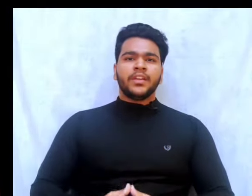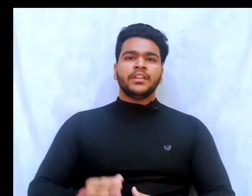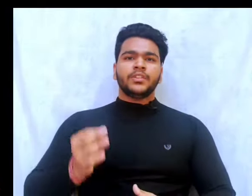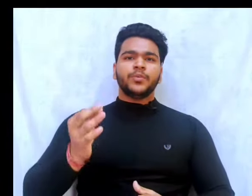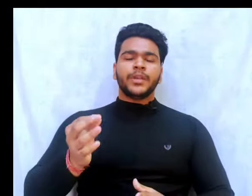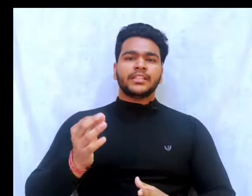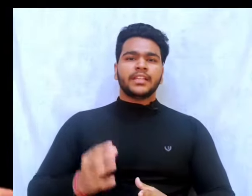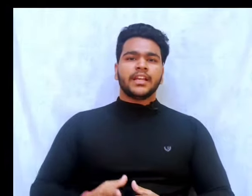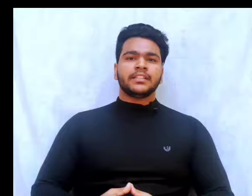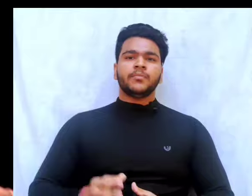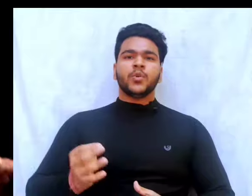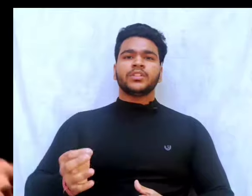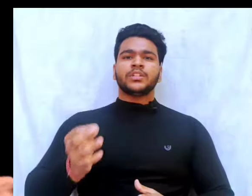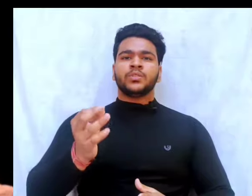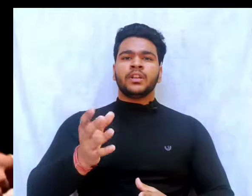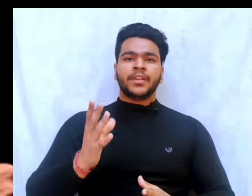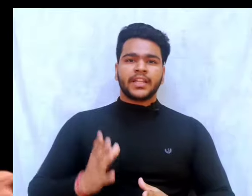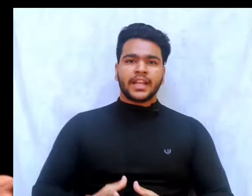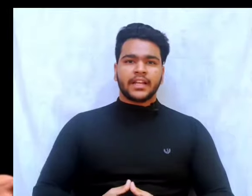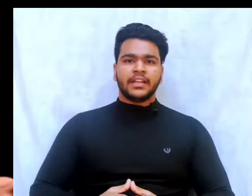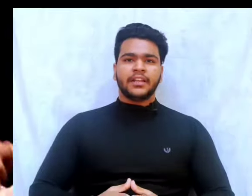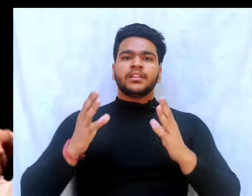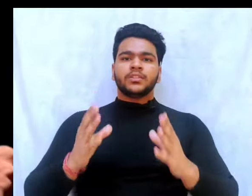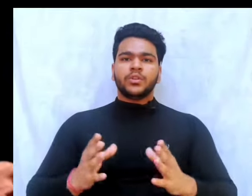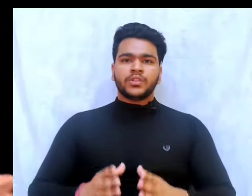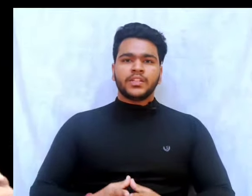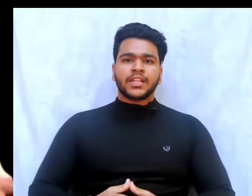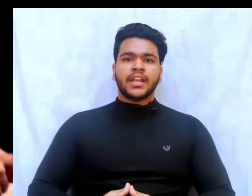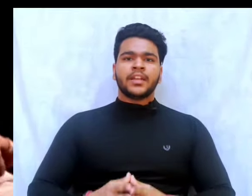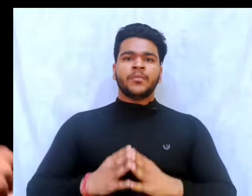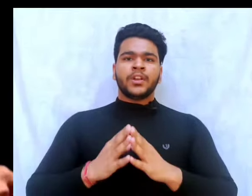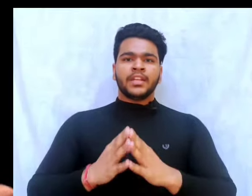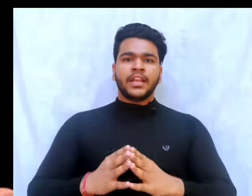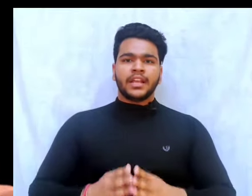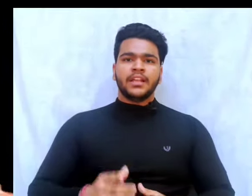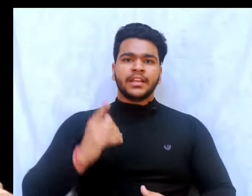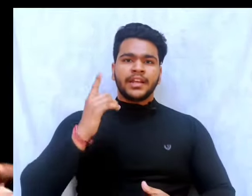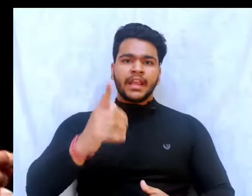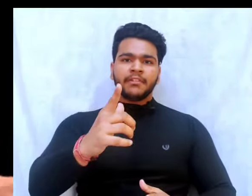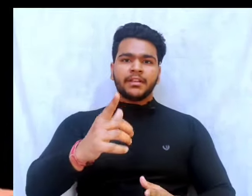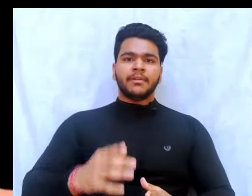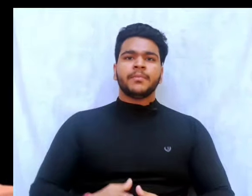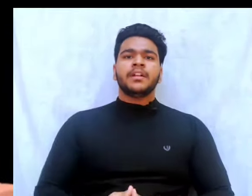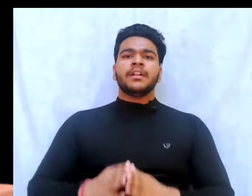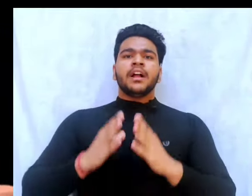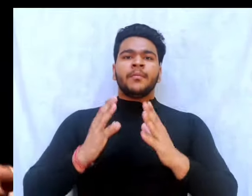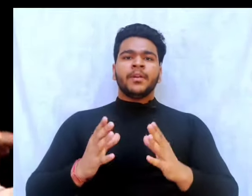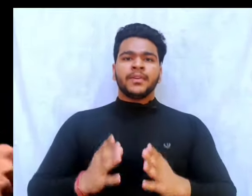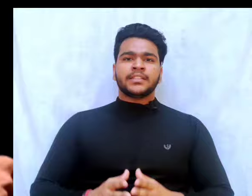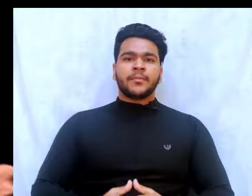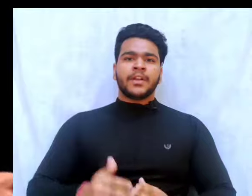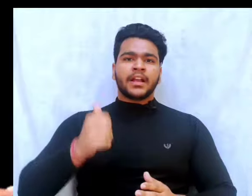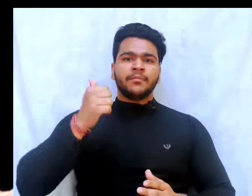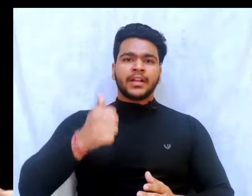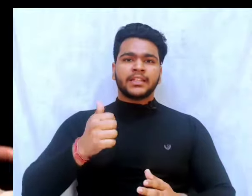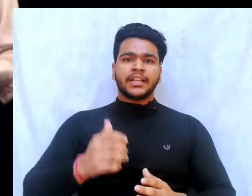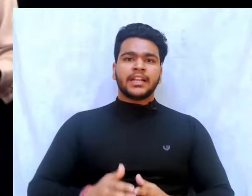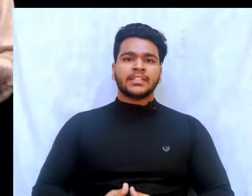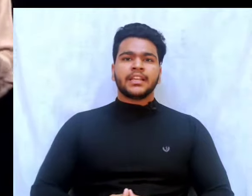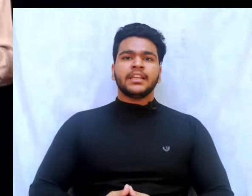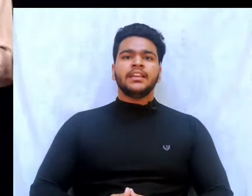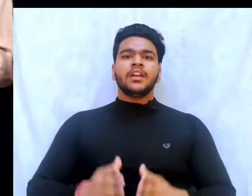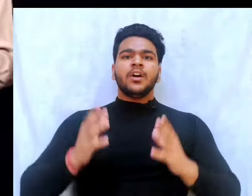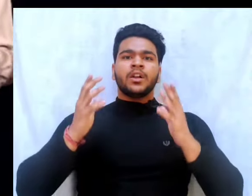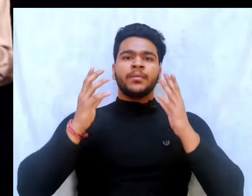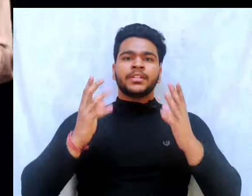उन्होंने UPSC का एग्ज़ाम 2016 में क्रैक कर लिया। दोस्तों इस कहानी का मोरल ये है, नेवर गिव अप। हमें हमेशा अपना काम करते रहना